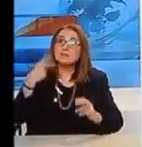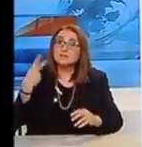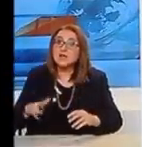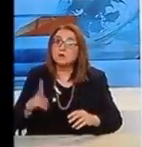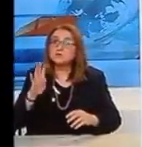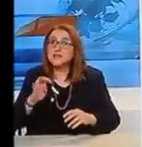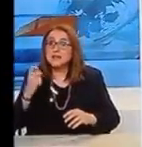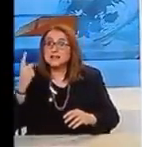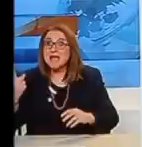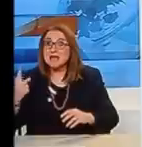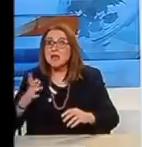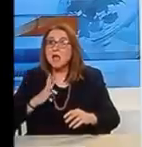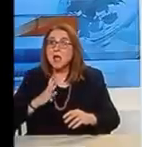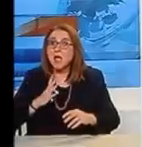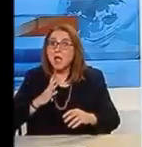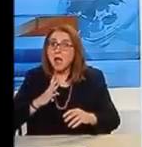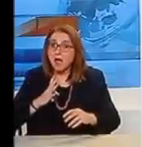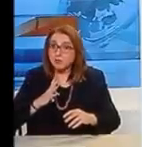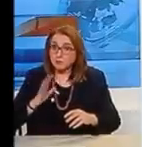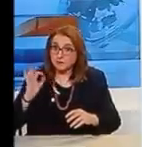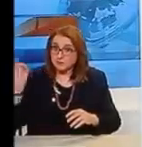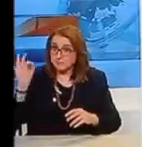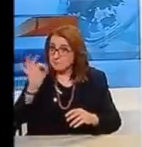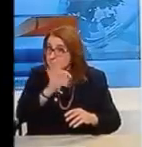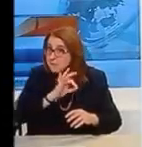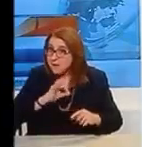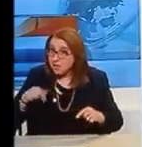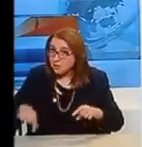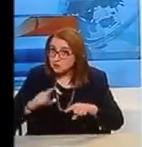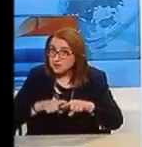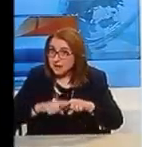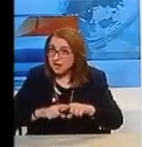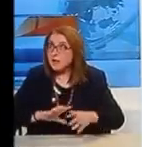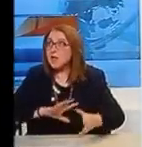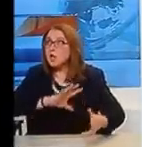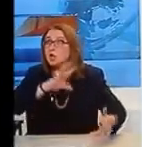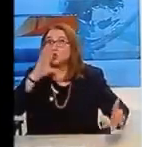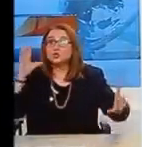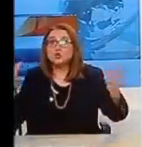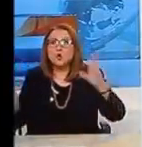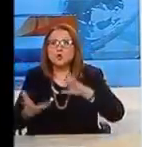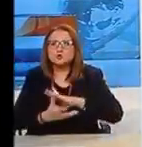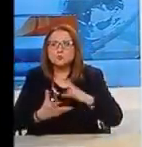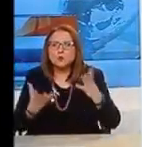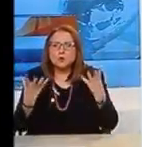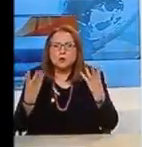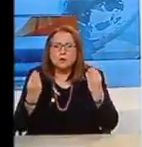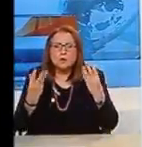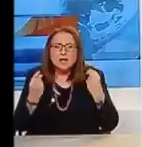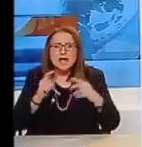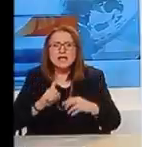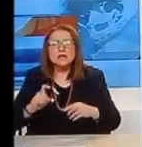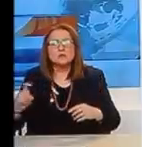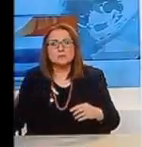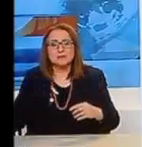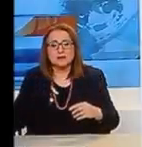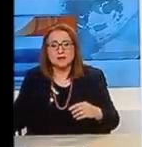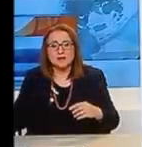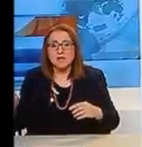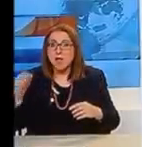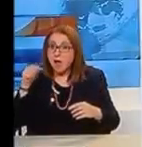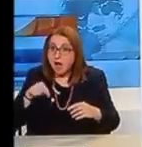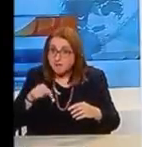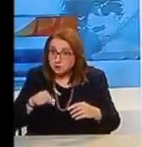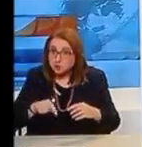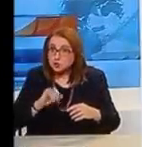2.241 συνανθρώπους μας σε ολόκληρο τον κόσμο. Είναι αυτός ο ιός που ευθύνεται για την αγωνία, την ταλαιπωρία που πέρασαν, τη μάχη